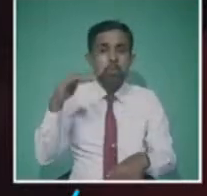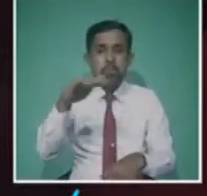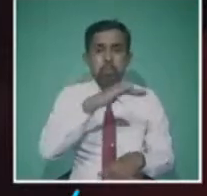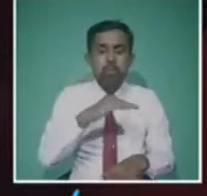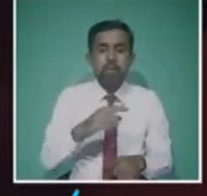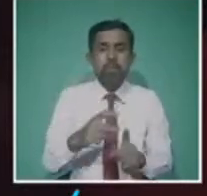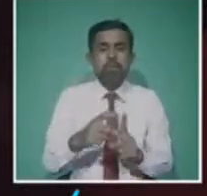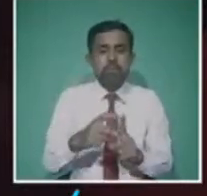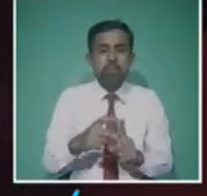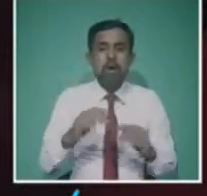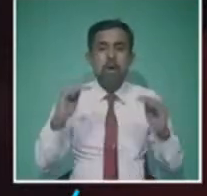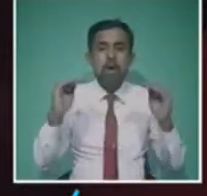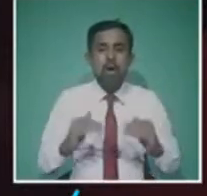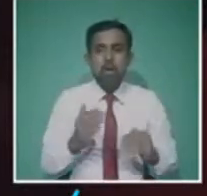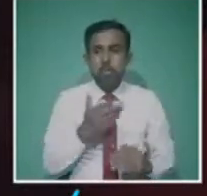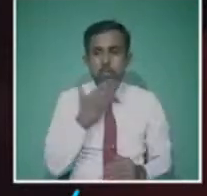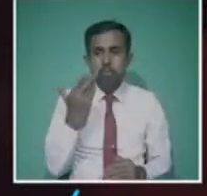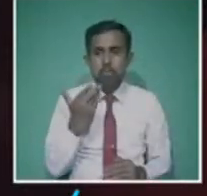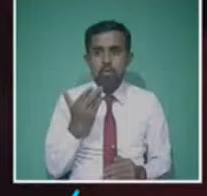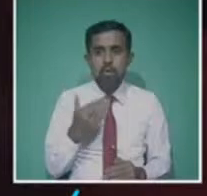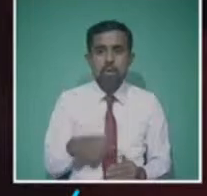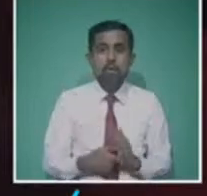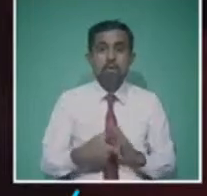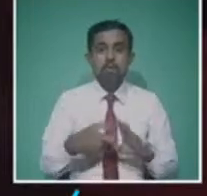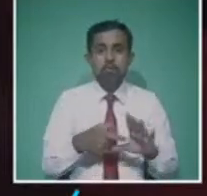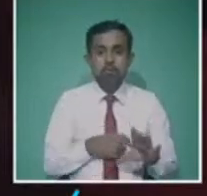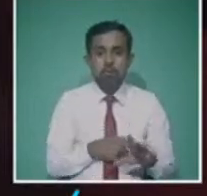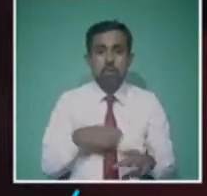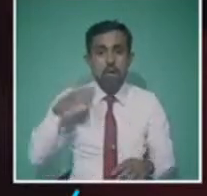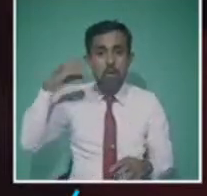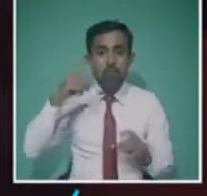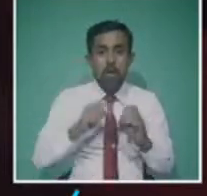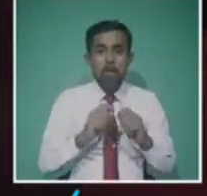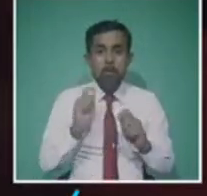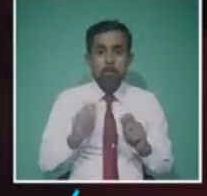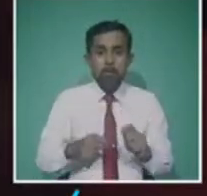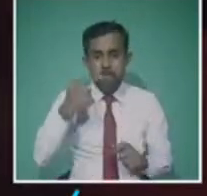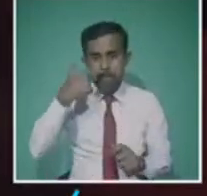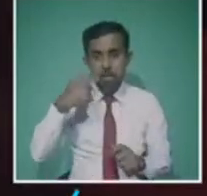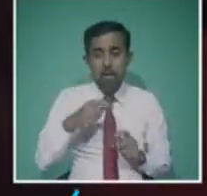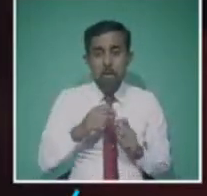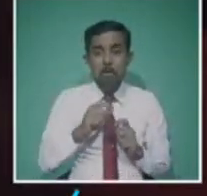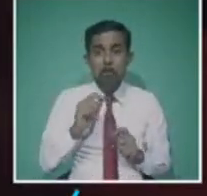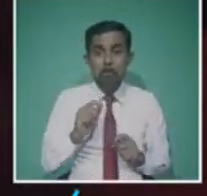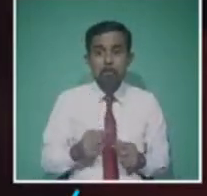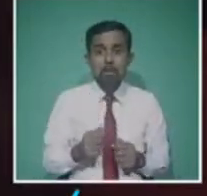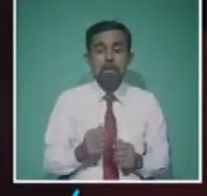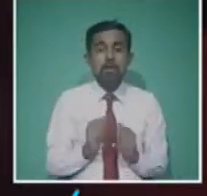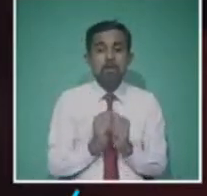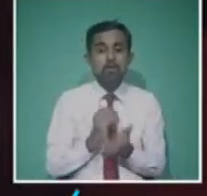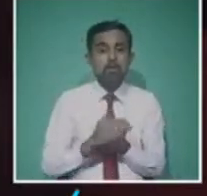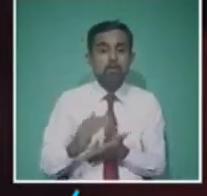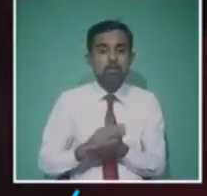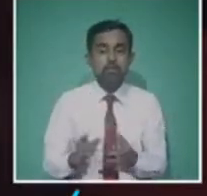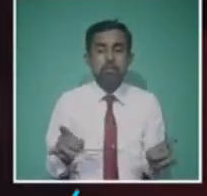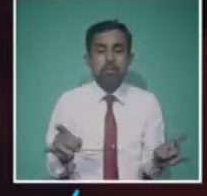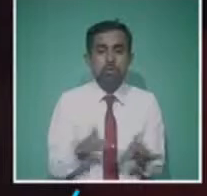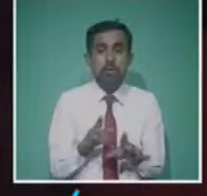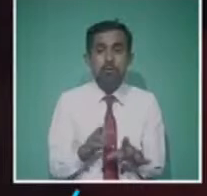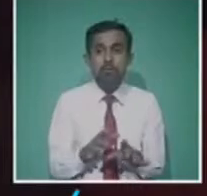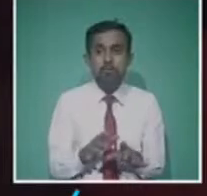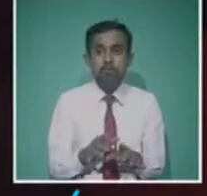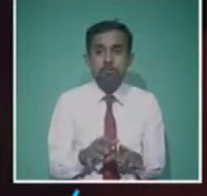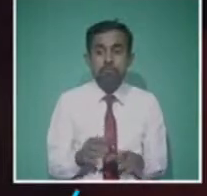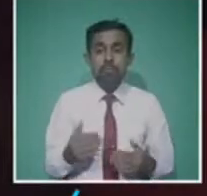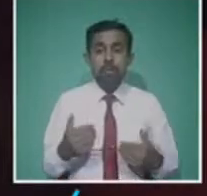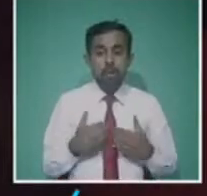ලැබෙන පීඩනය අවම කරගන්න තිබුණා. නමුත් අපි අද උත්සාහ කරනවා විදුලි බල මණ්ඩලයේ කනිත් තෙල් සංස්ථාව ඒ සේවා සපයන ගමන් විශේෂයෙන්ම